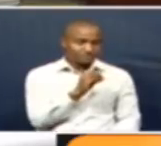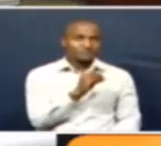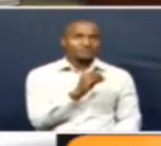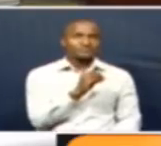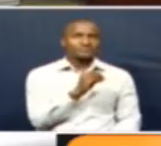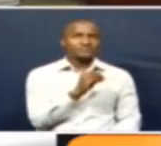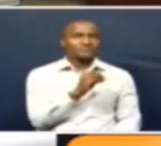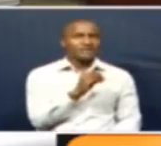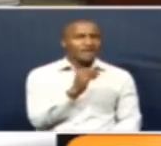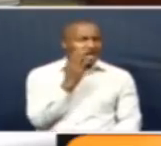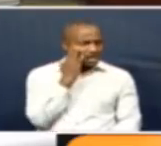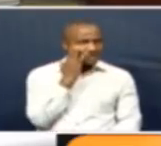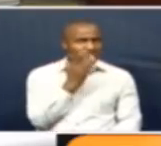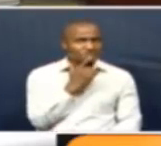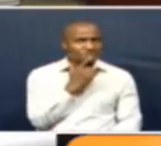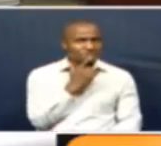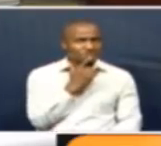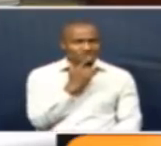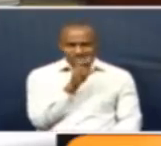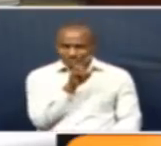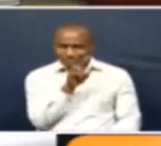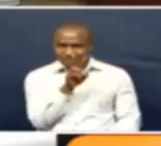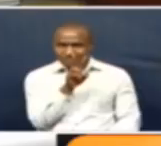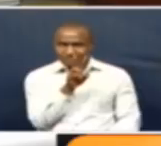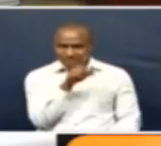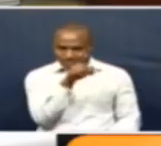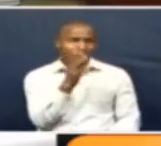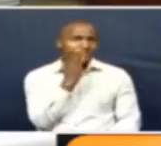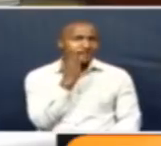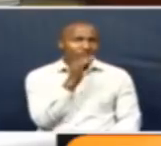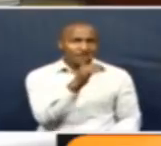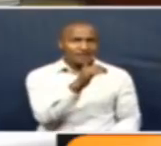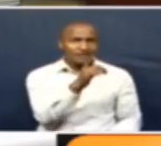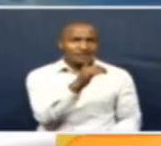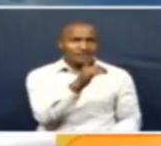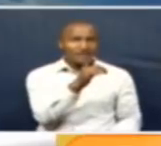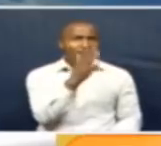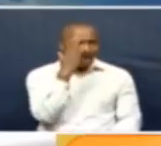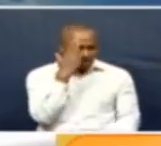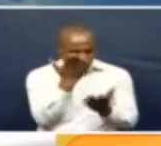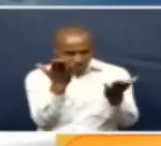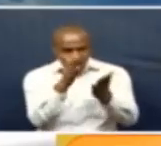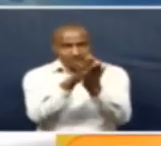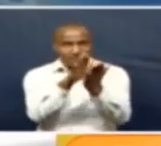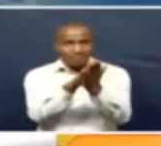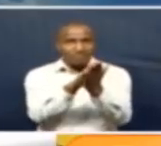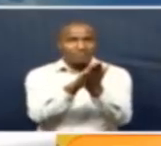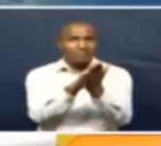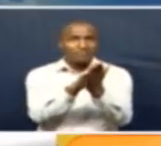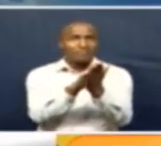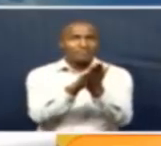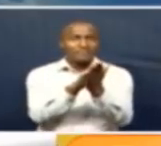Nilipofika nikajua mahali nilikuwa nimesurvey kwamba kwa huyo mama nilikuwa najua anawekanga pesa kwa nyumba